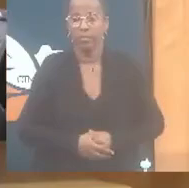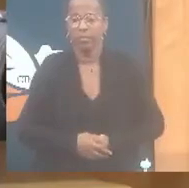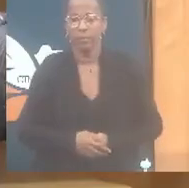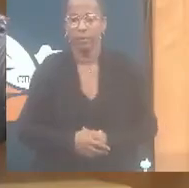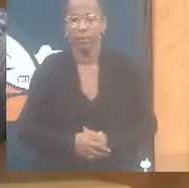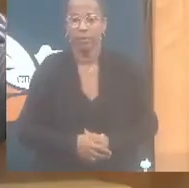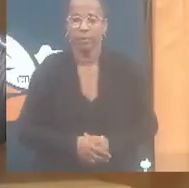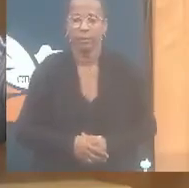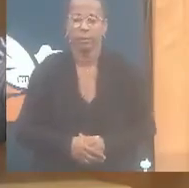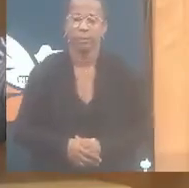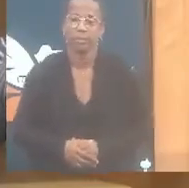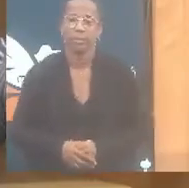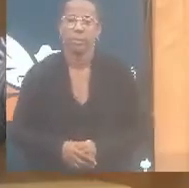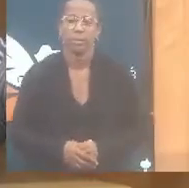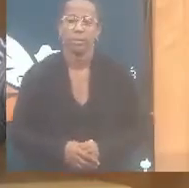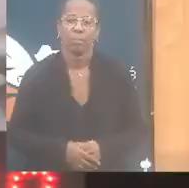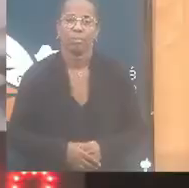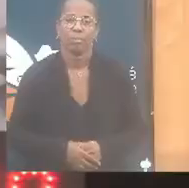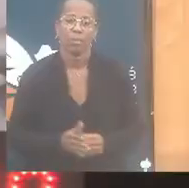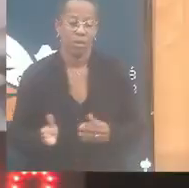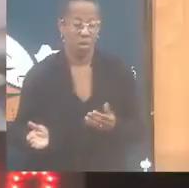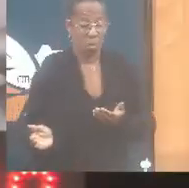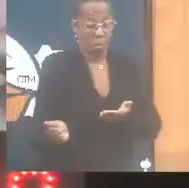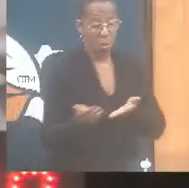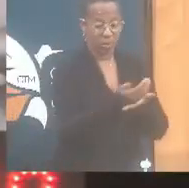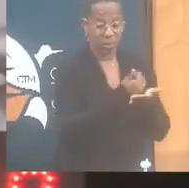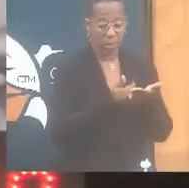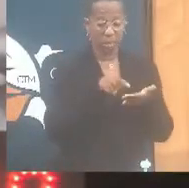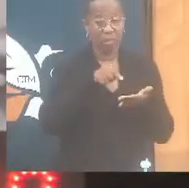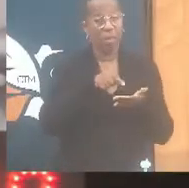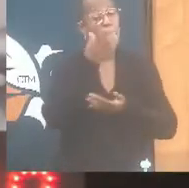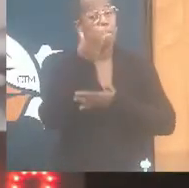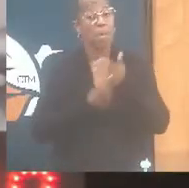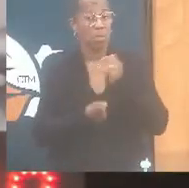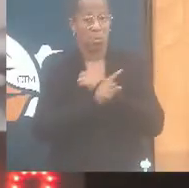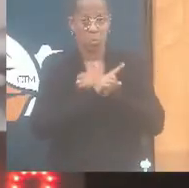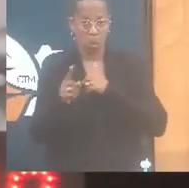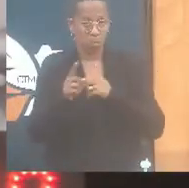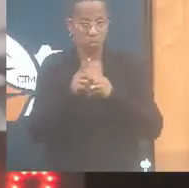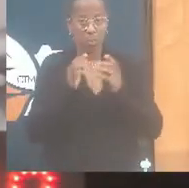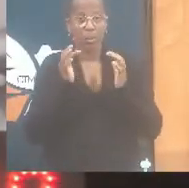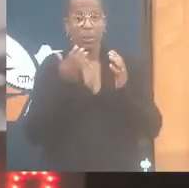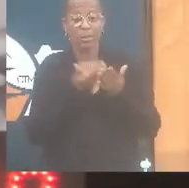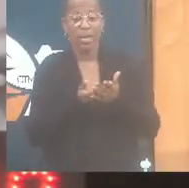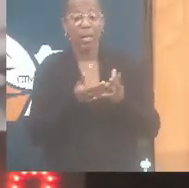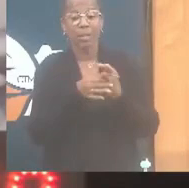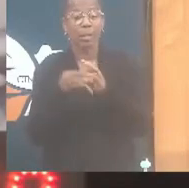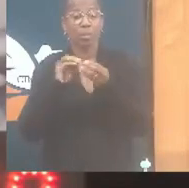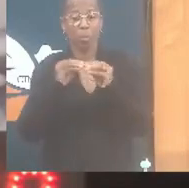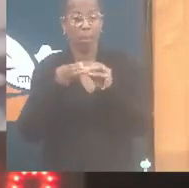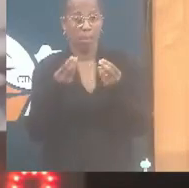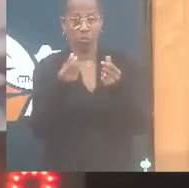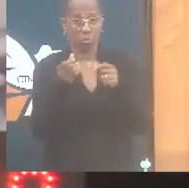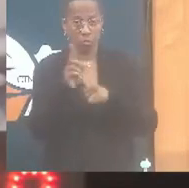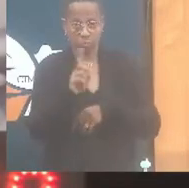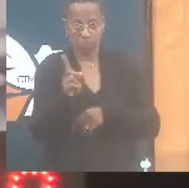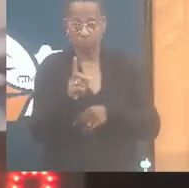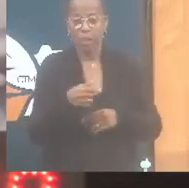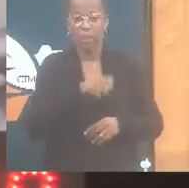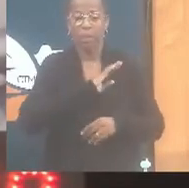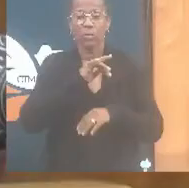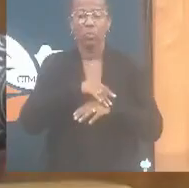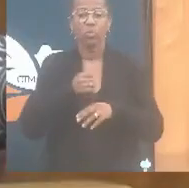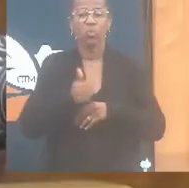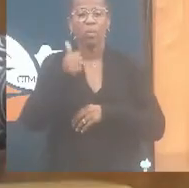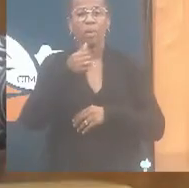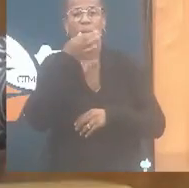Et ce ne sont pas des recettes qui vous manquaient. Ce n'est pas une question d'argent, puisque je vois que vous aviez annoncé des